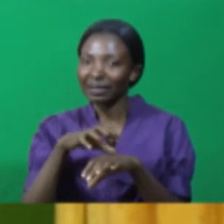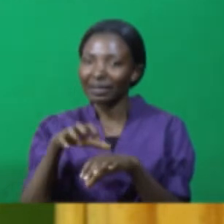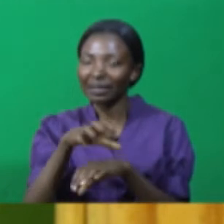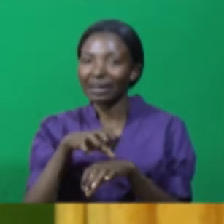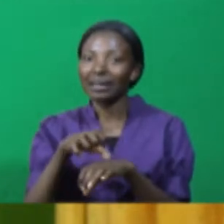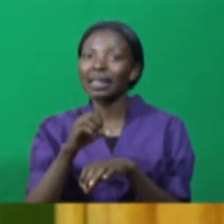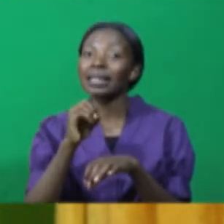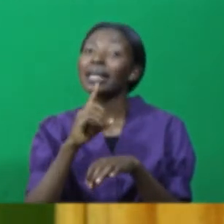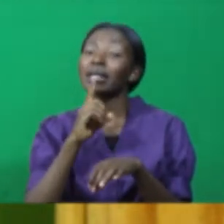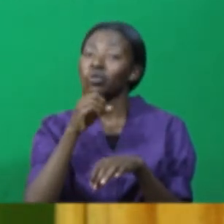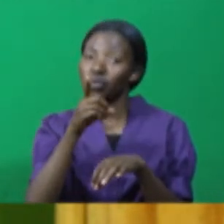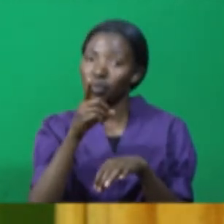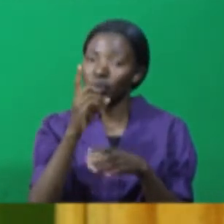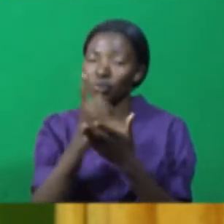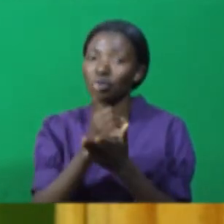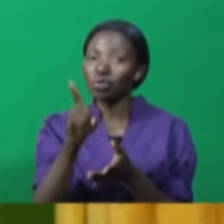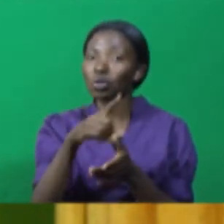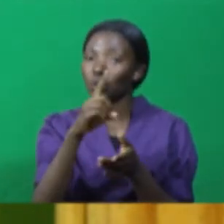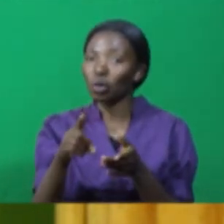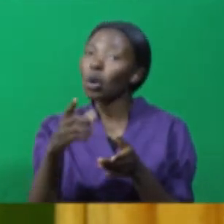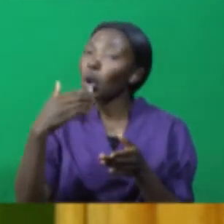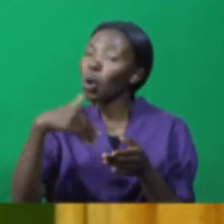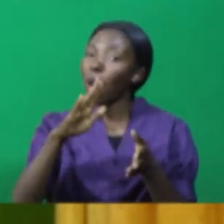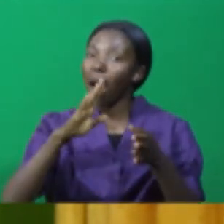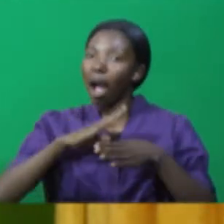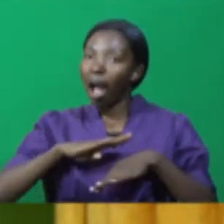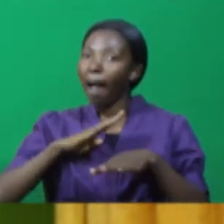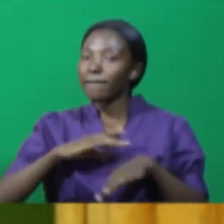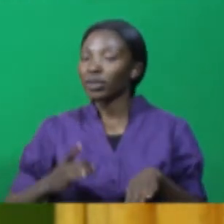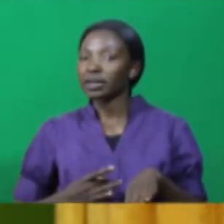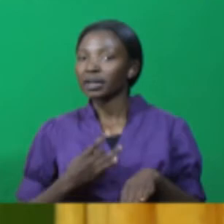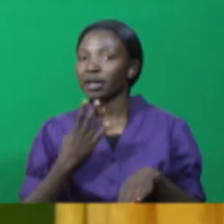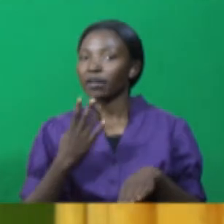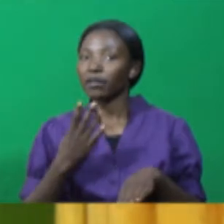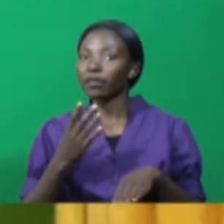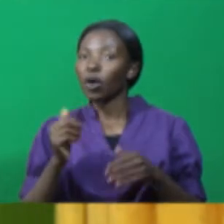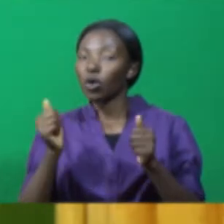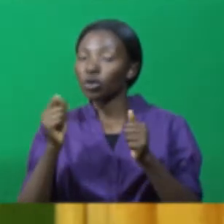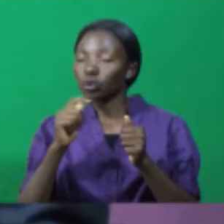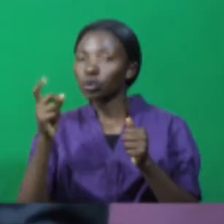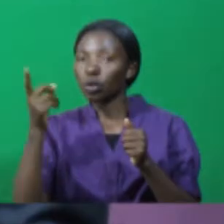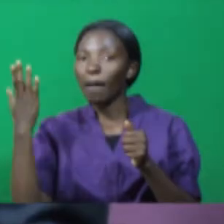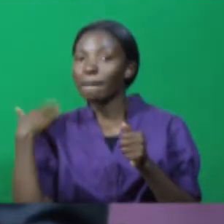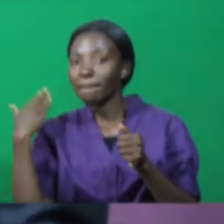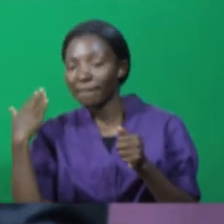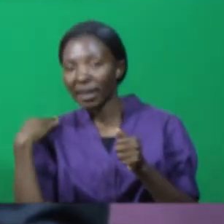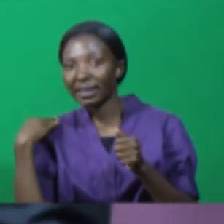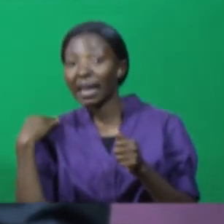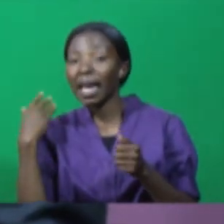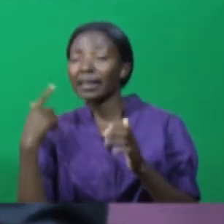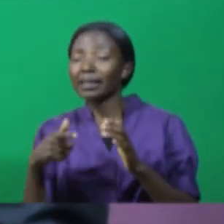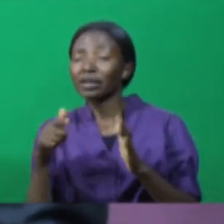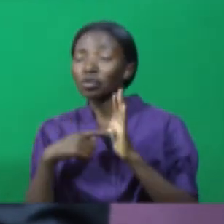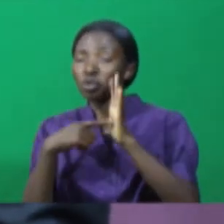kumba iwo waitawo mistake. Enda unozvininipisa kuna tenzo wako. Ugare. Zvoratidza kuti kumusha kwaaida kuenda.